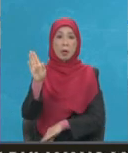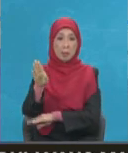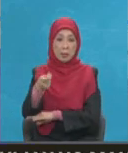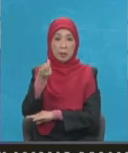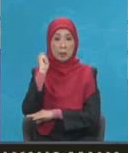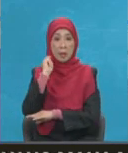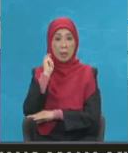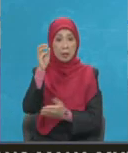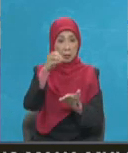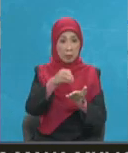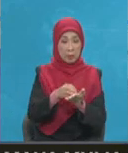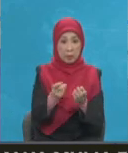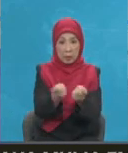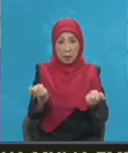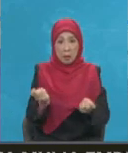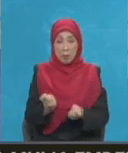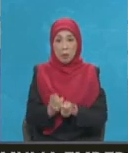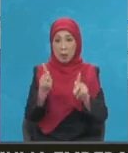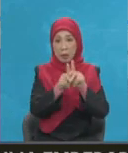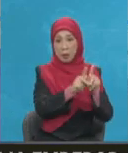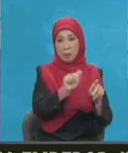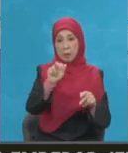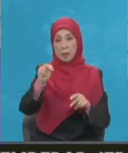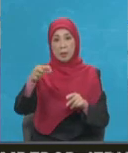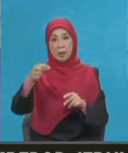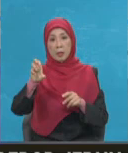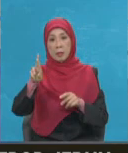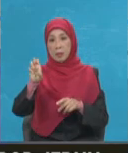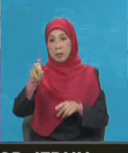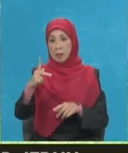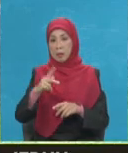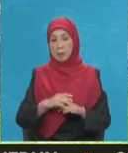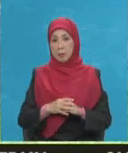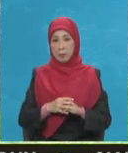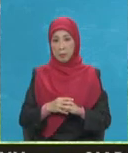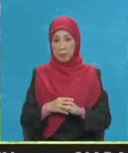Pejabat Persatuan berkenaan di Kampung Anggrek Desa.